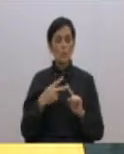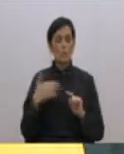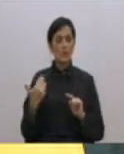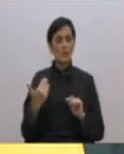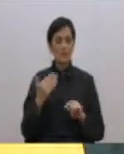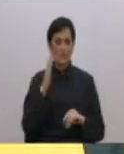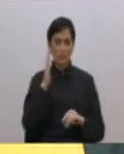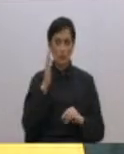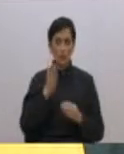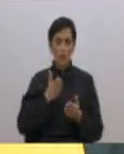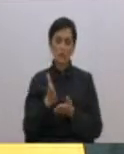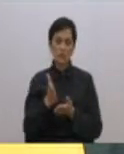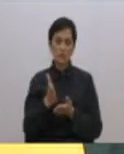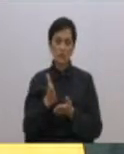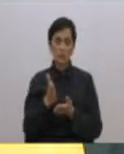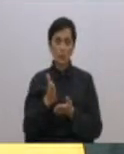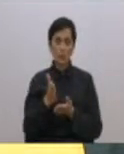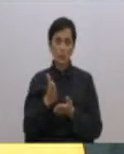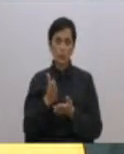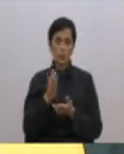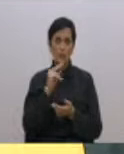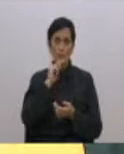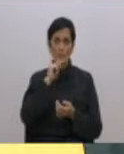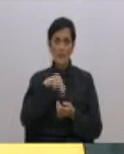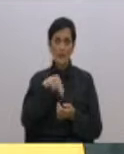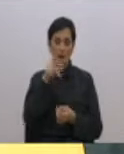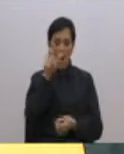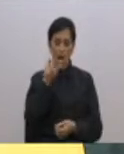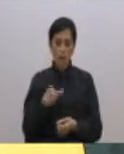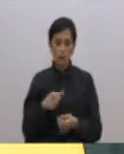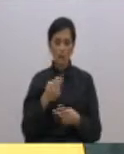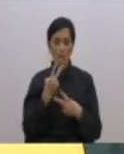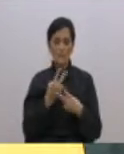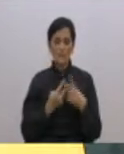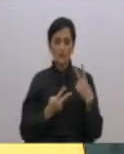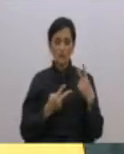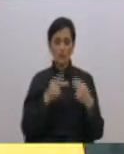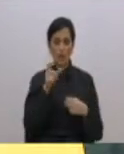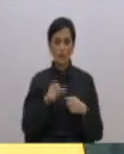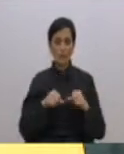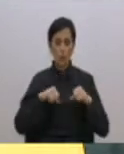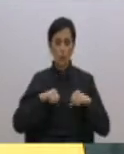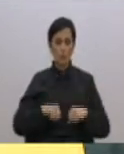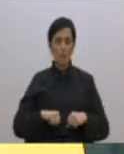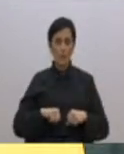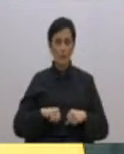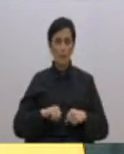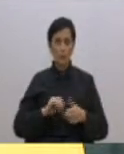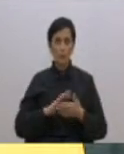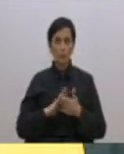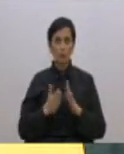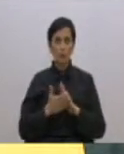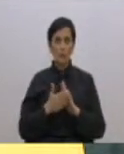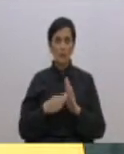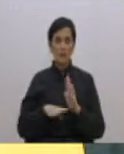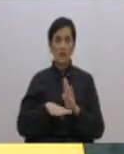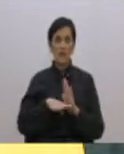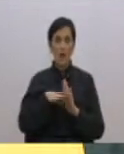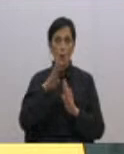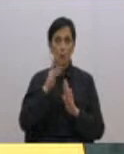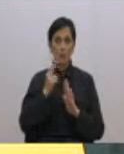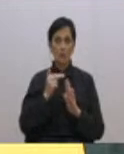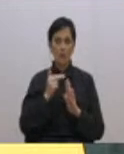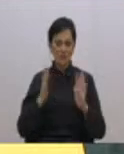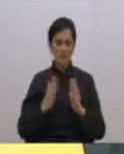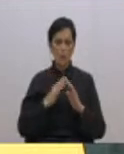ეს იქნება ორიენტირებული ბრალდებულთა და მსჯავრდებულთა უფლებრივი ასევე მდგომარეობის გაუმჯობესებაზე და მთელი